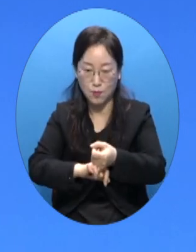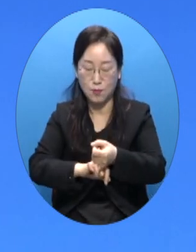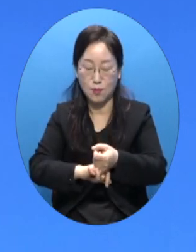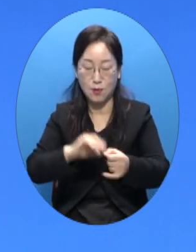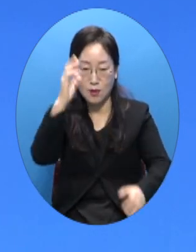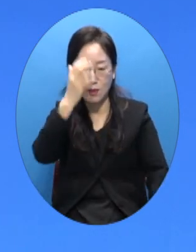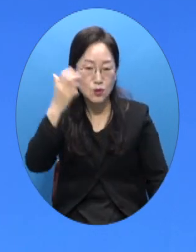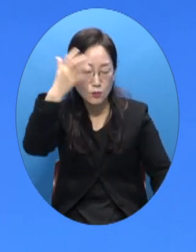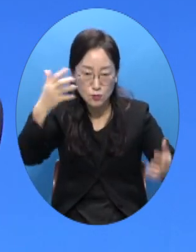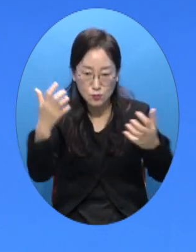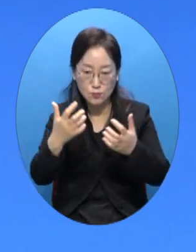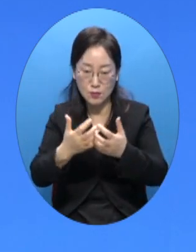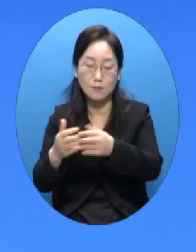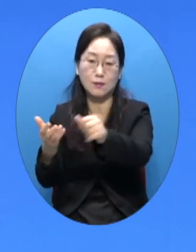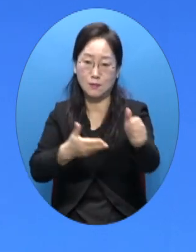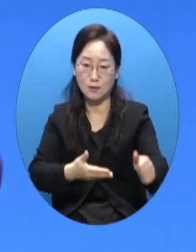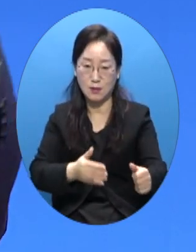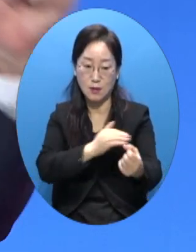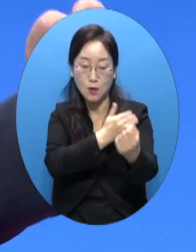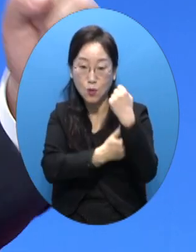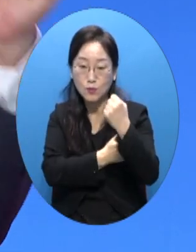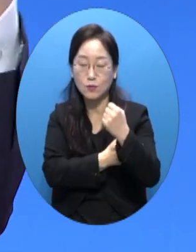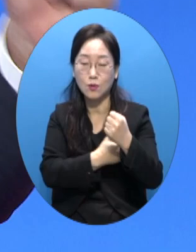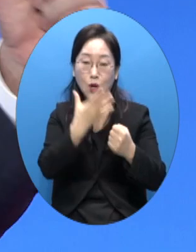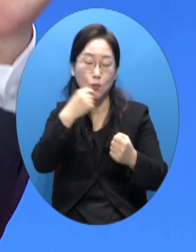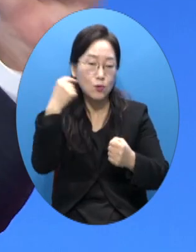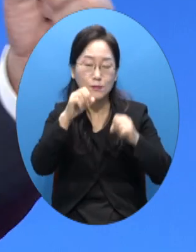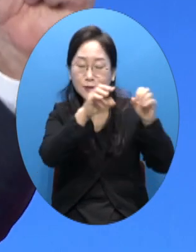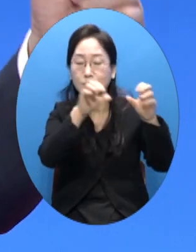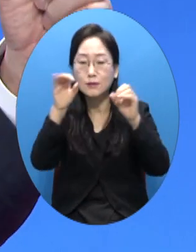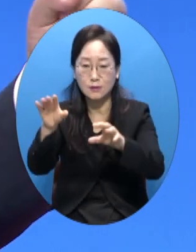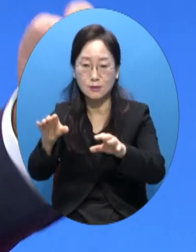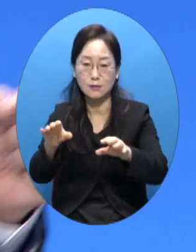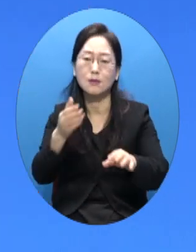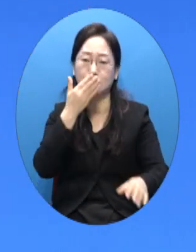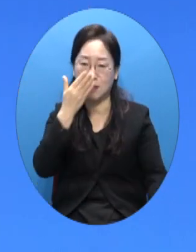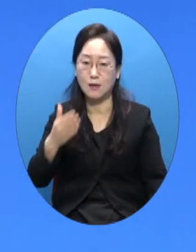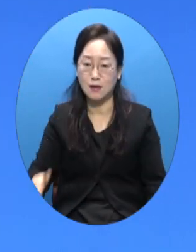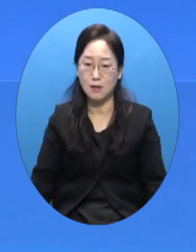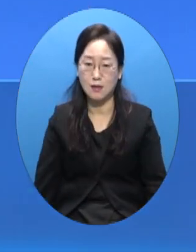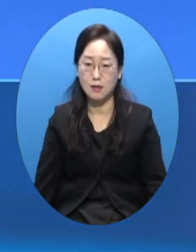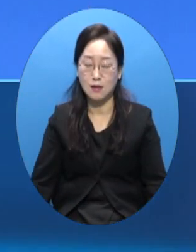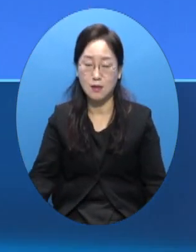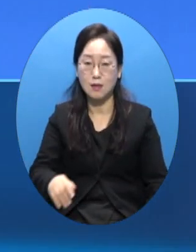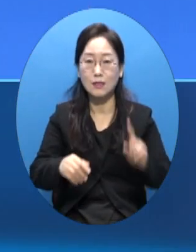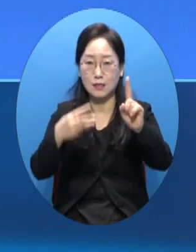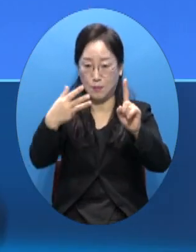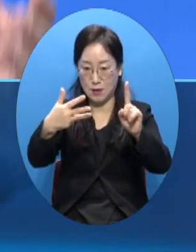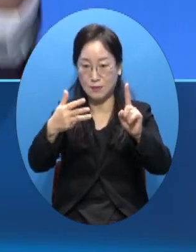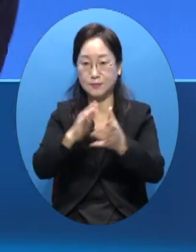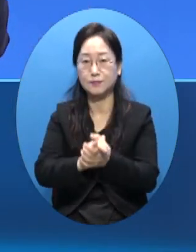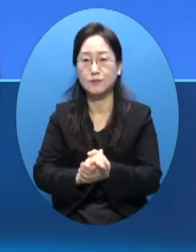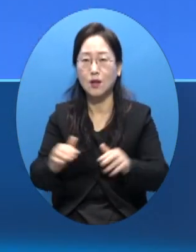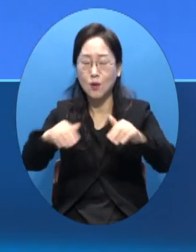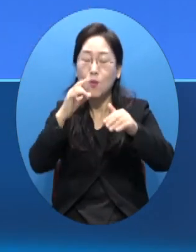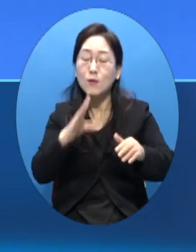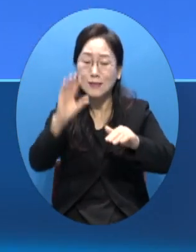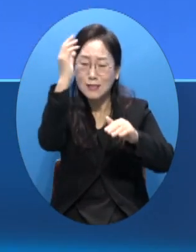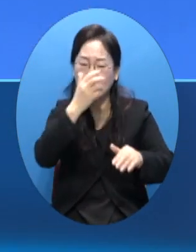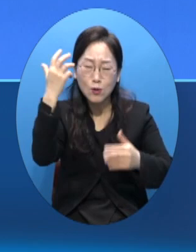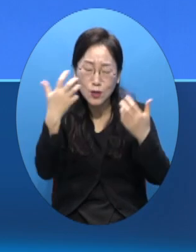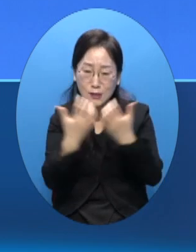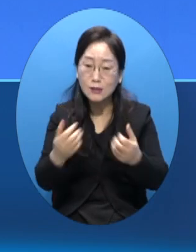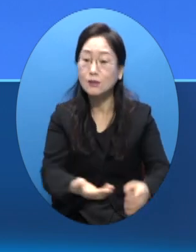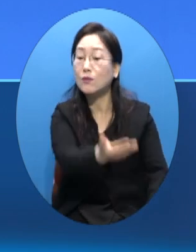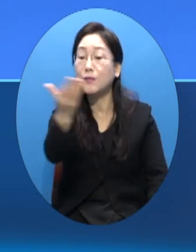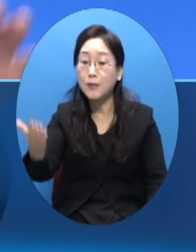충만을 받게 되면 권능을 받게 되고 복음의 증인으로 쓰임을 받을 수 있게 되는 것입니다 사도 1장 8절을 말씀합니다 오직 성령이 너에게